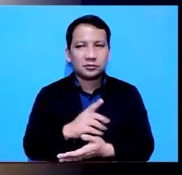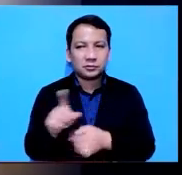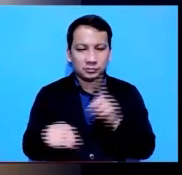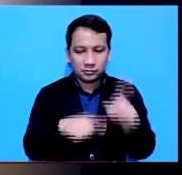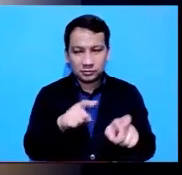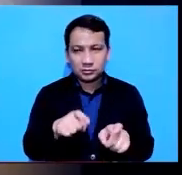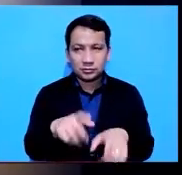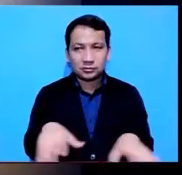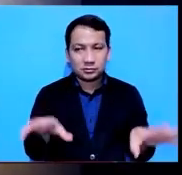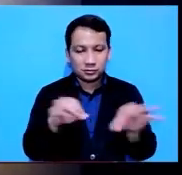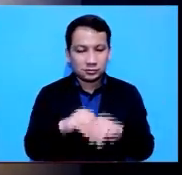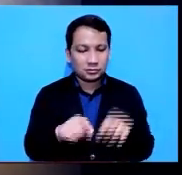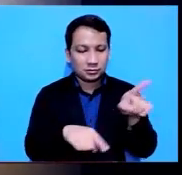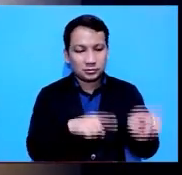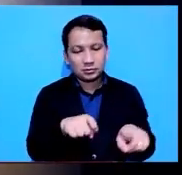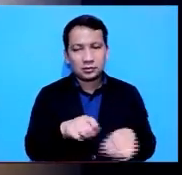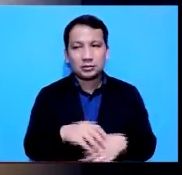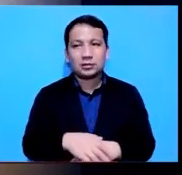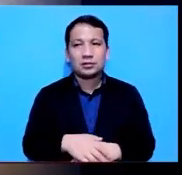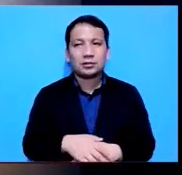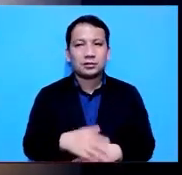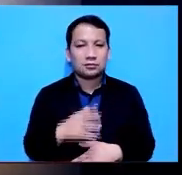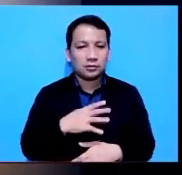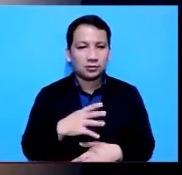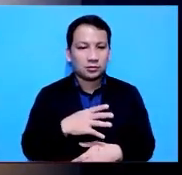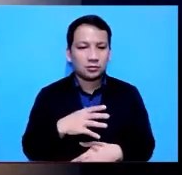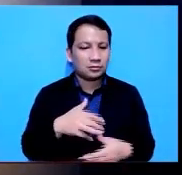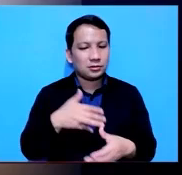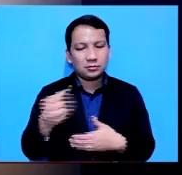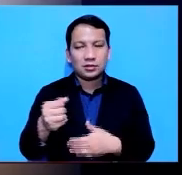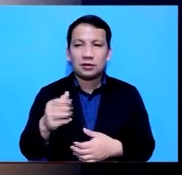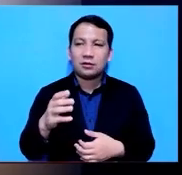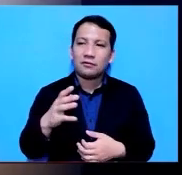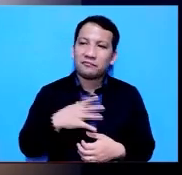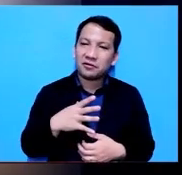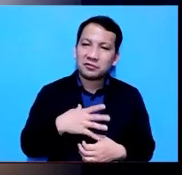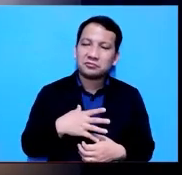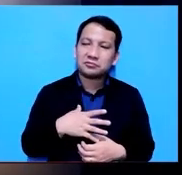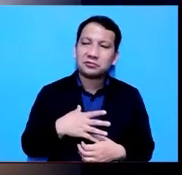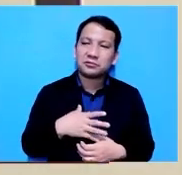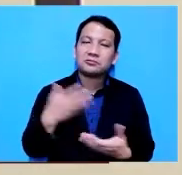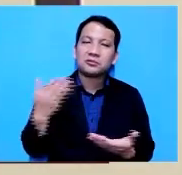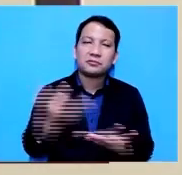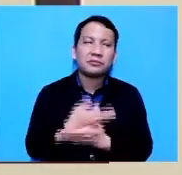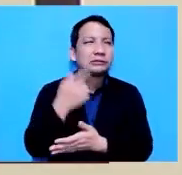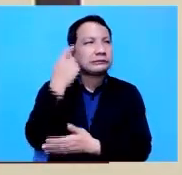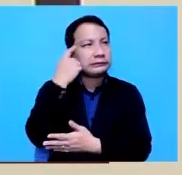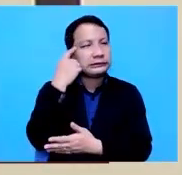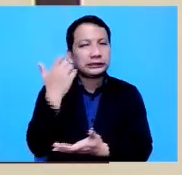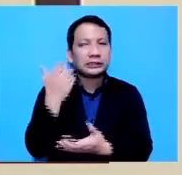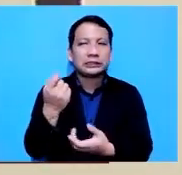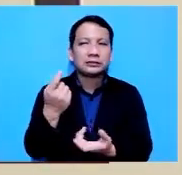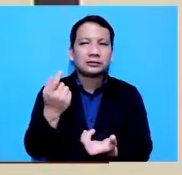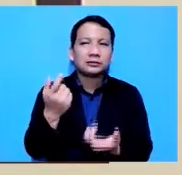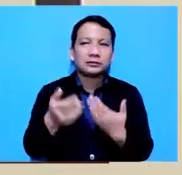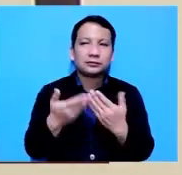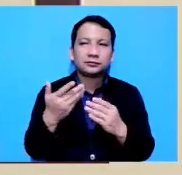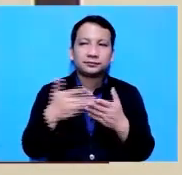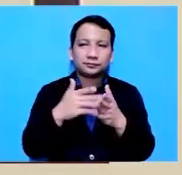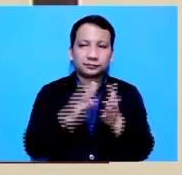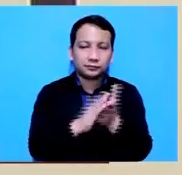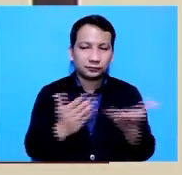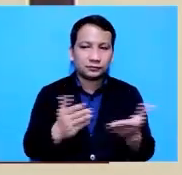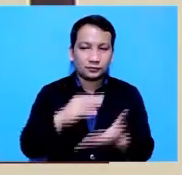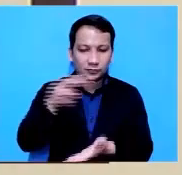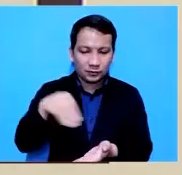ano kumusta exam ninyo? Mas okay sir pag nasa labas, medyo nakapag-isip sila. Sa isang eskwelahan sa Mandaluyong,